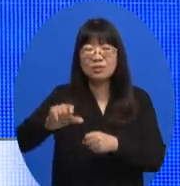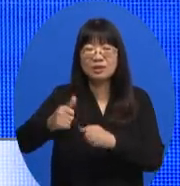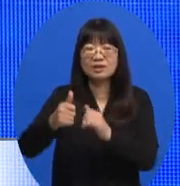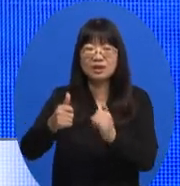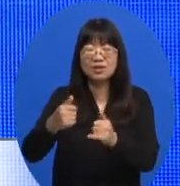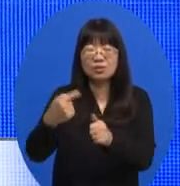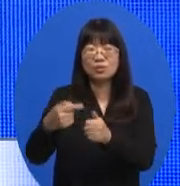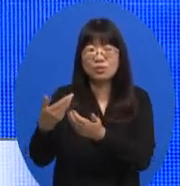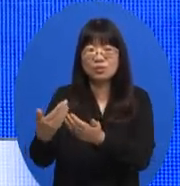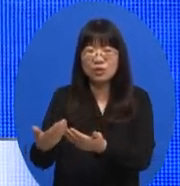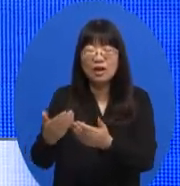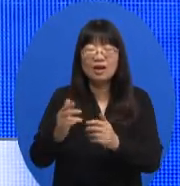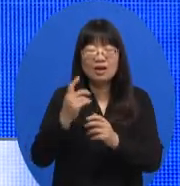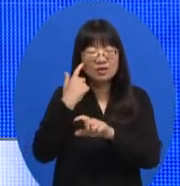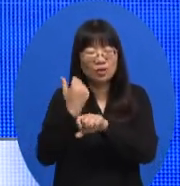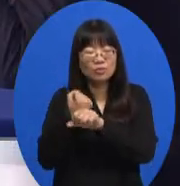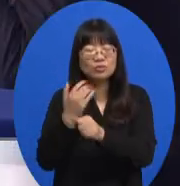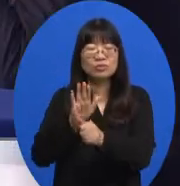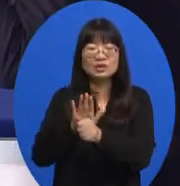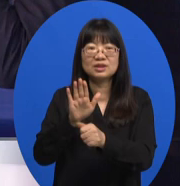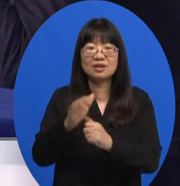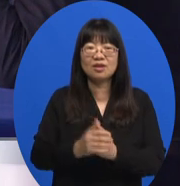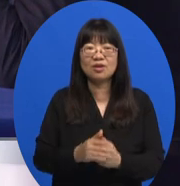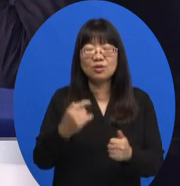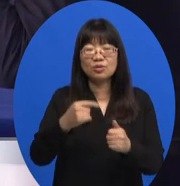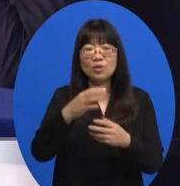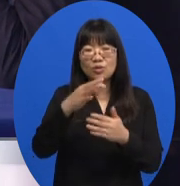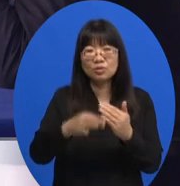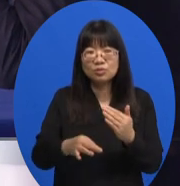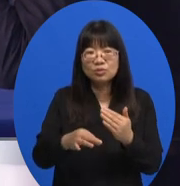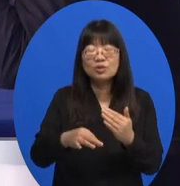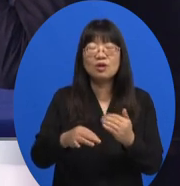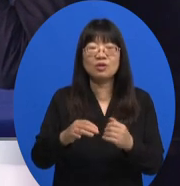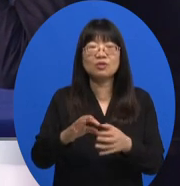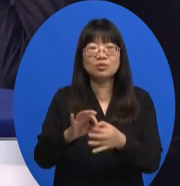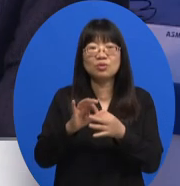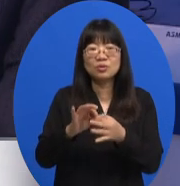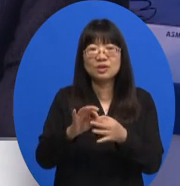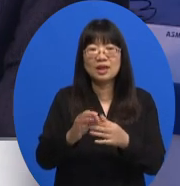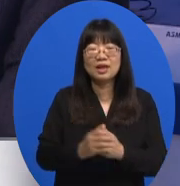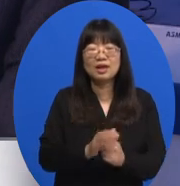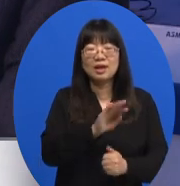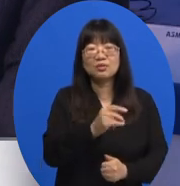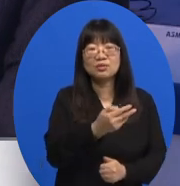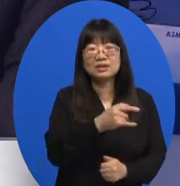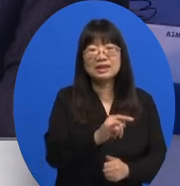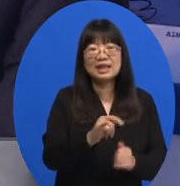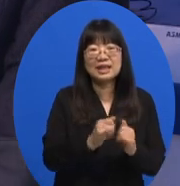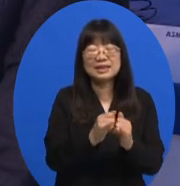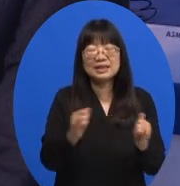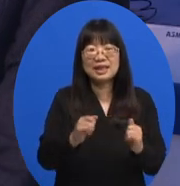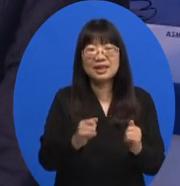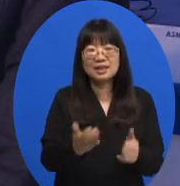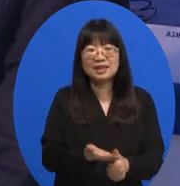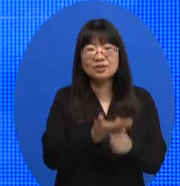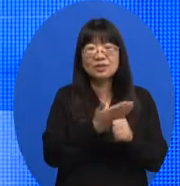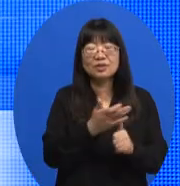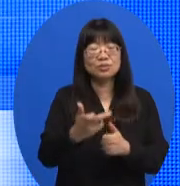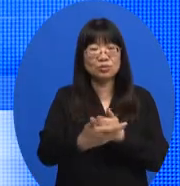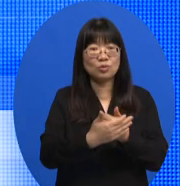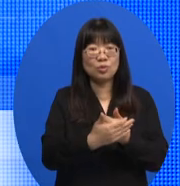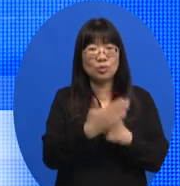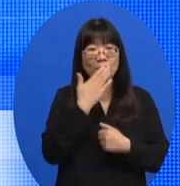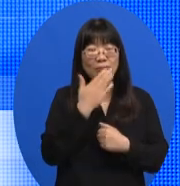교육과 산학연구를 지원하고 교육훈련 프로그램 운영으로 반도체 인재 양성에도 큰 도움이 될 것으로 기대됩니다.